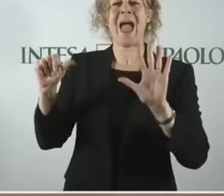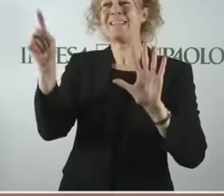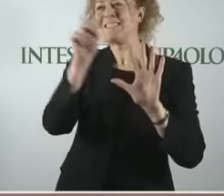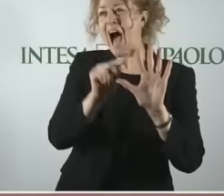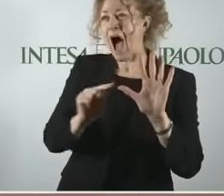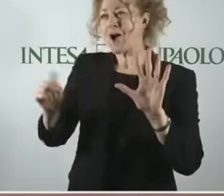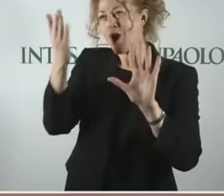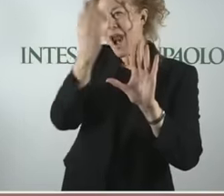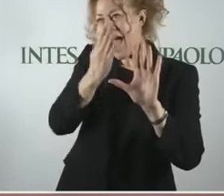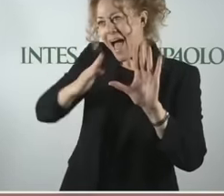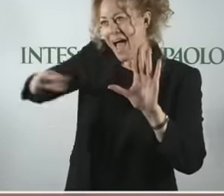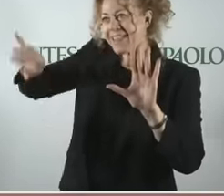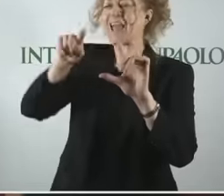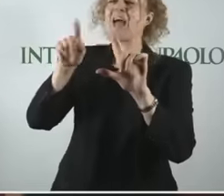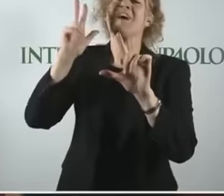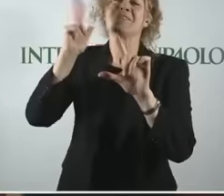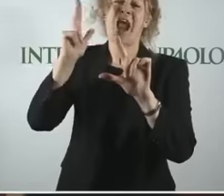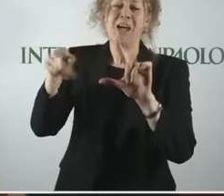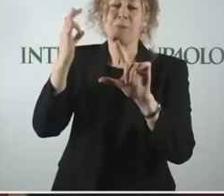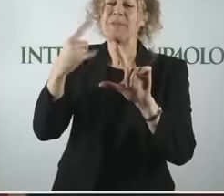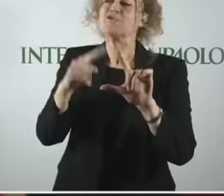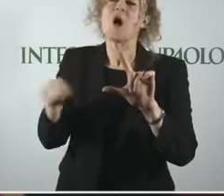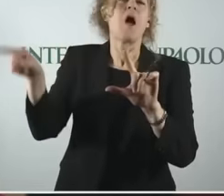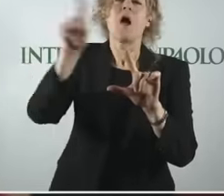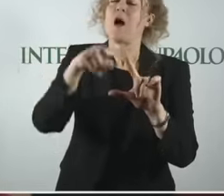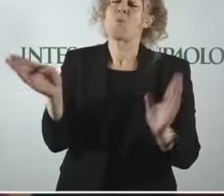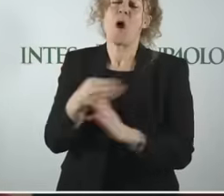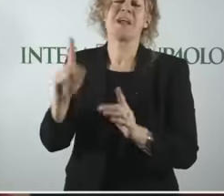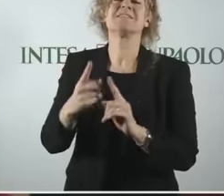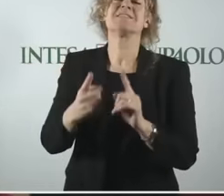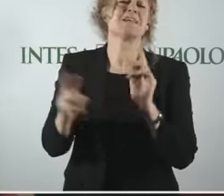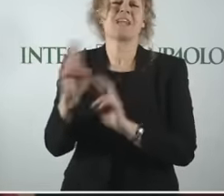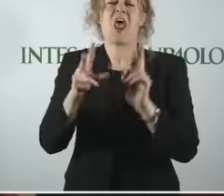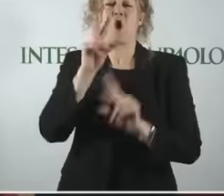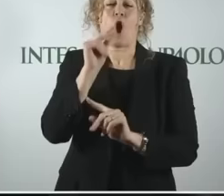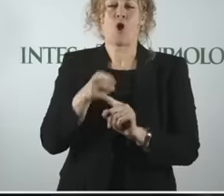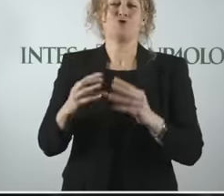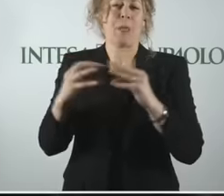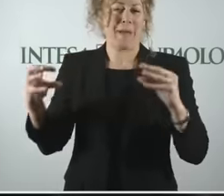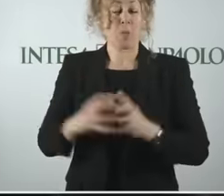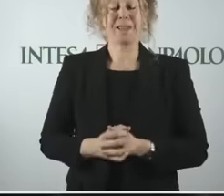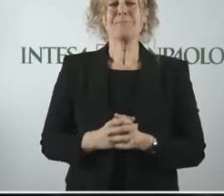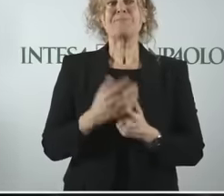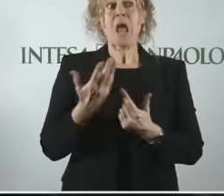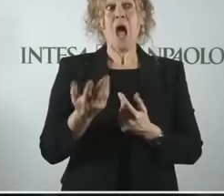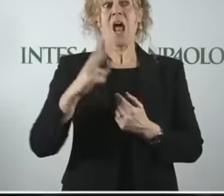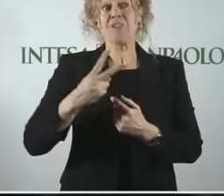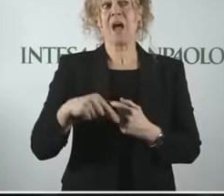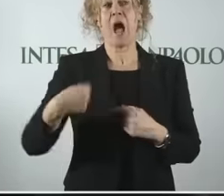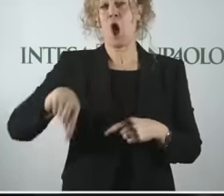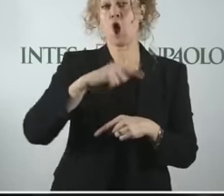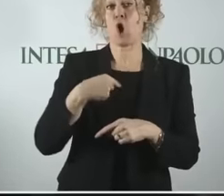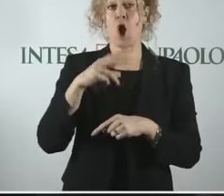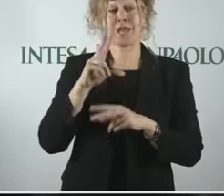loro rimane rimane dominante Allora visto che siamo arrivati ai tipi di pane all'Italia all nostra